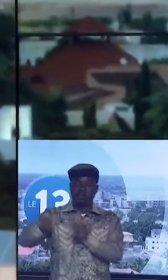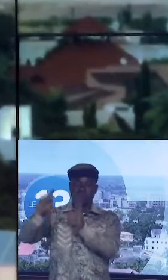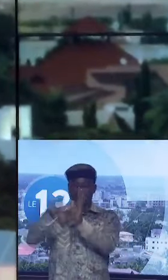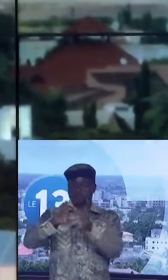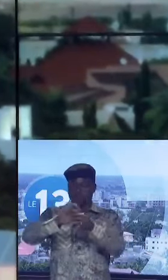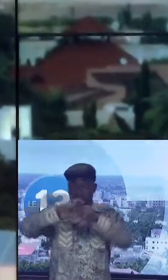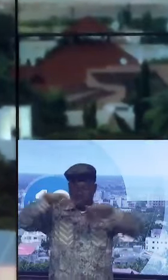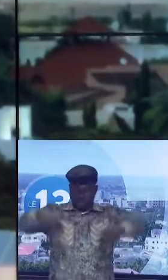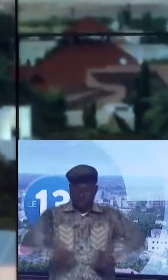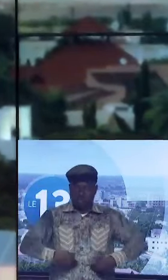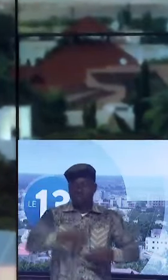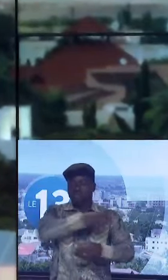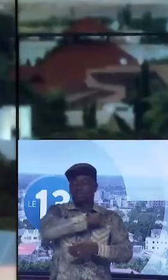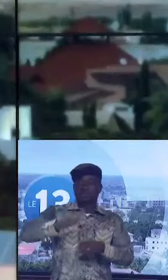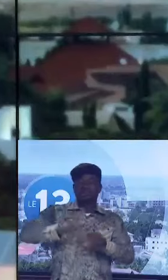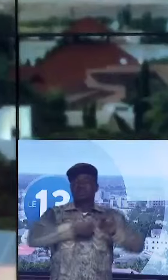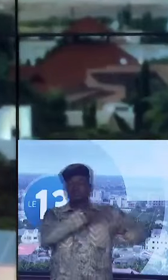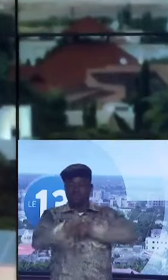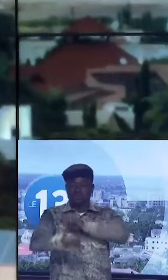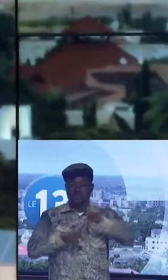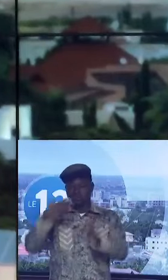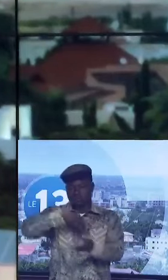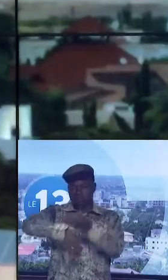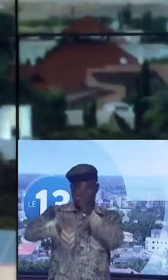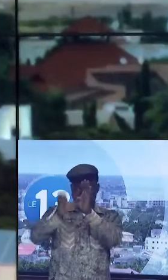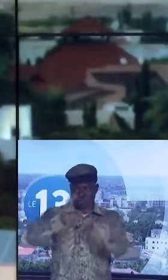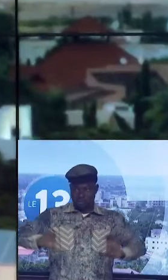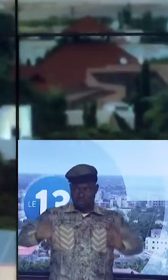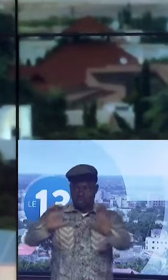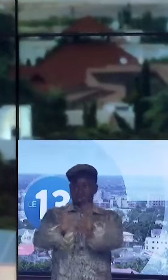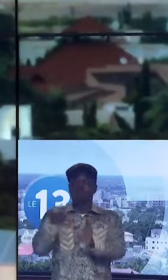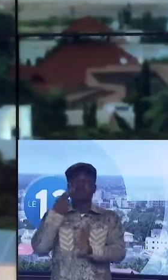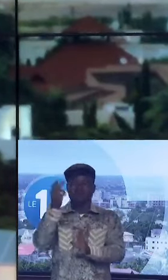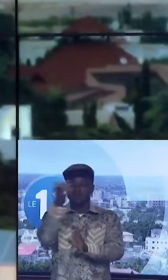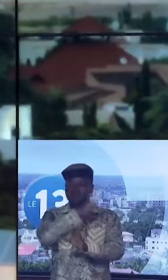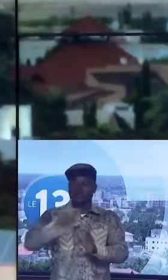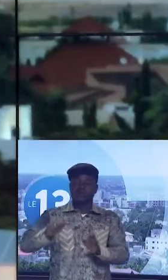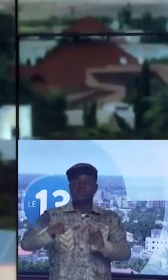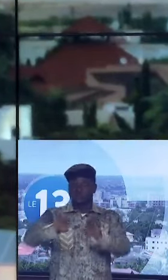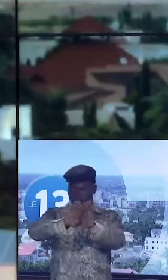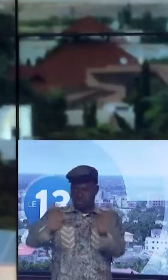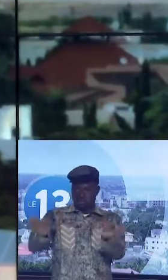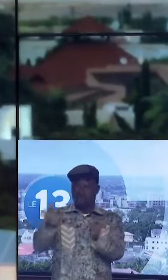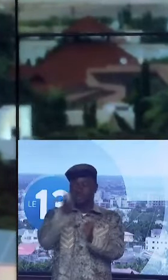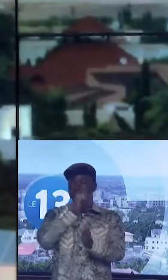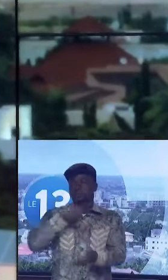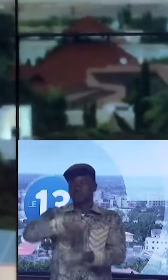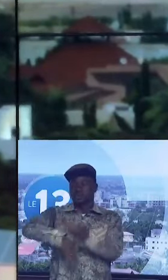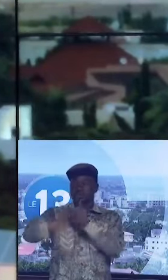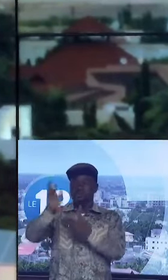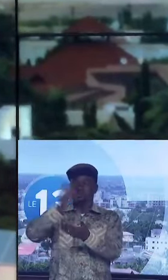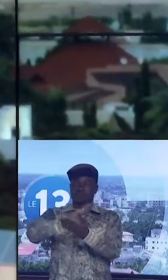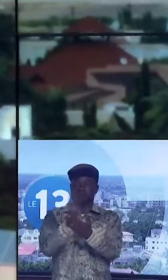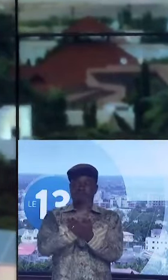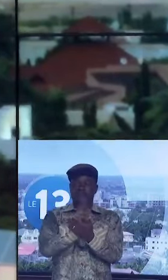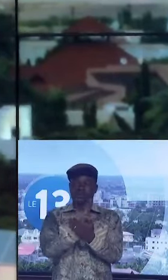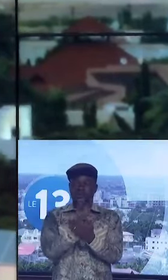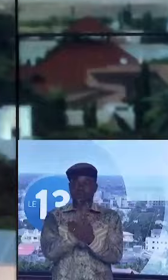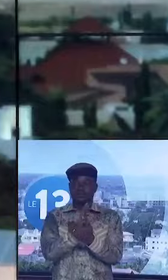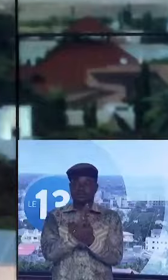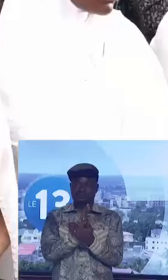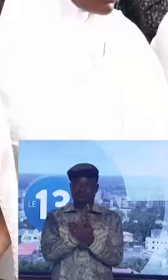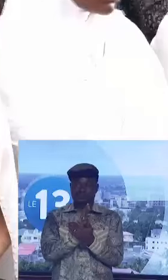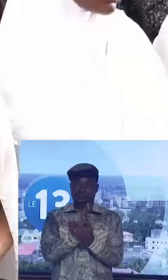forces vives de la commune. Des précisions sur l'activité à l'ouverture des travaux dans ce reportage de Kasumi Logo, Adama Julien